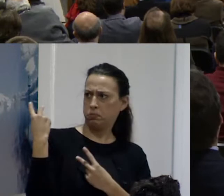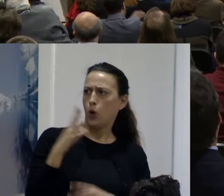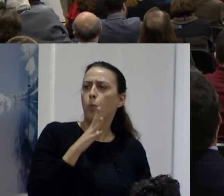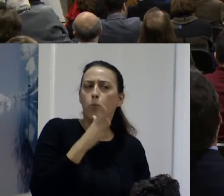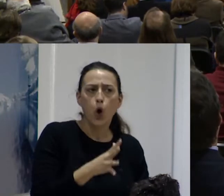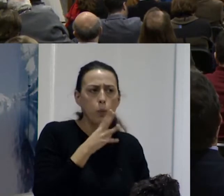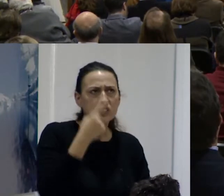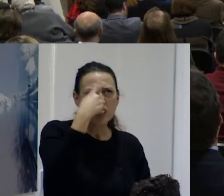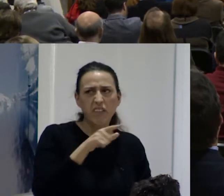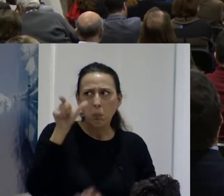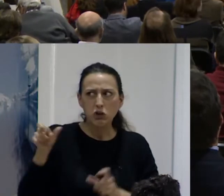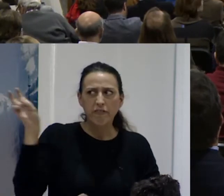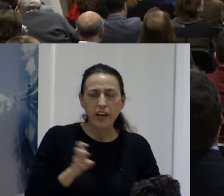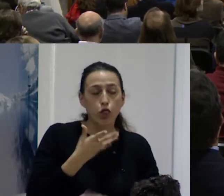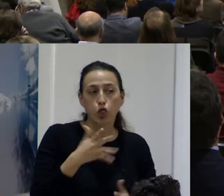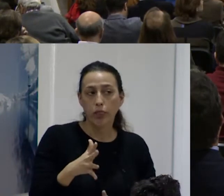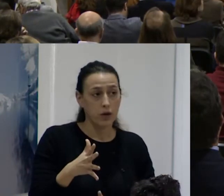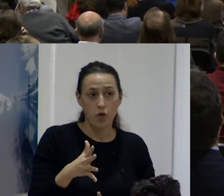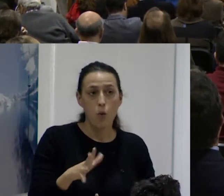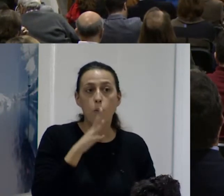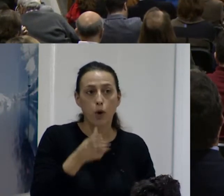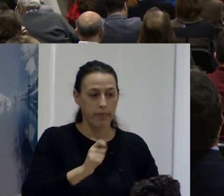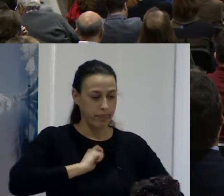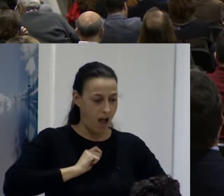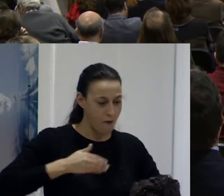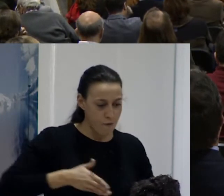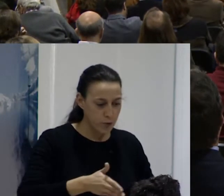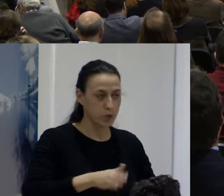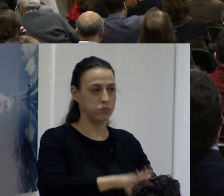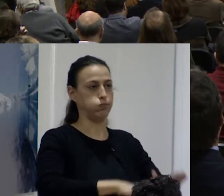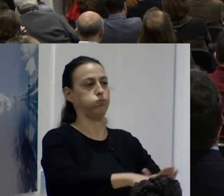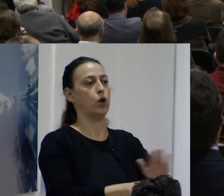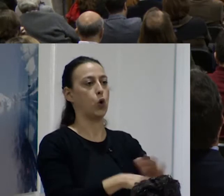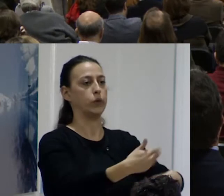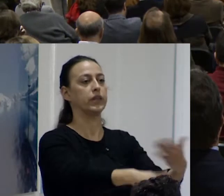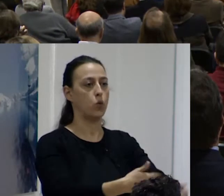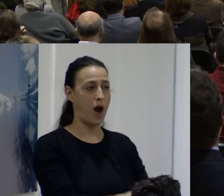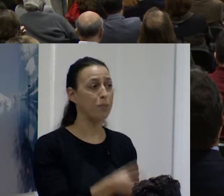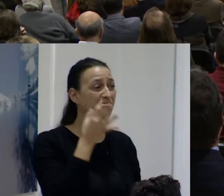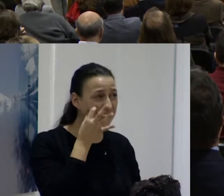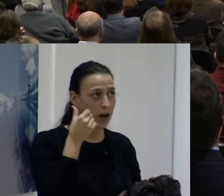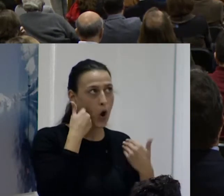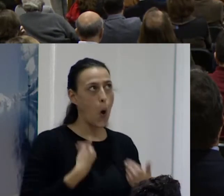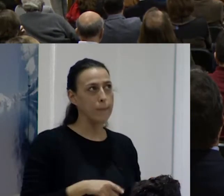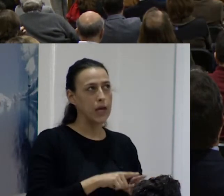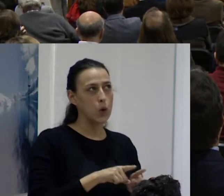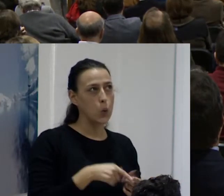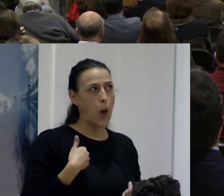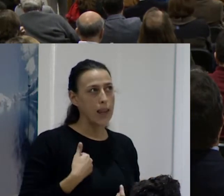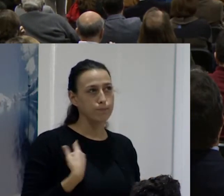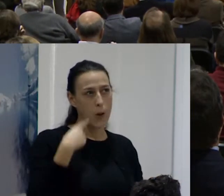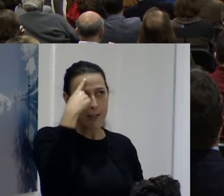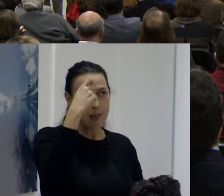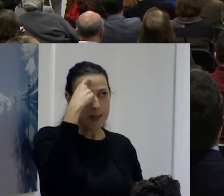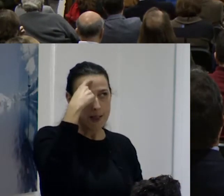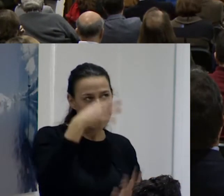d'adreçar-nos. Elecció que ens diu la raó. Però l'home no és tan racional. Probablement siga un